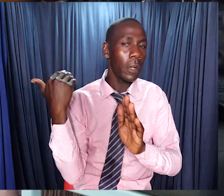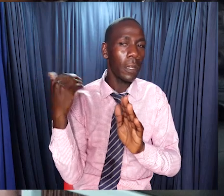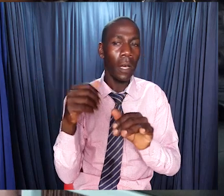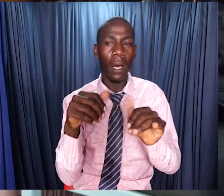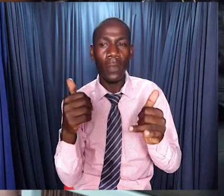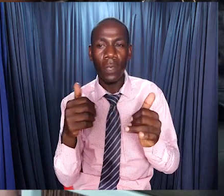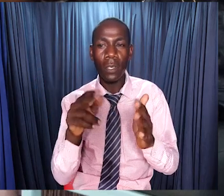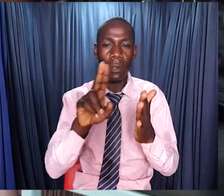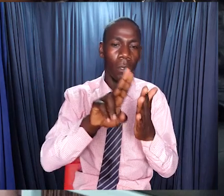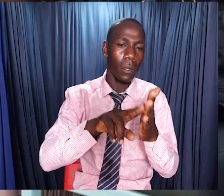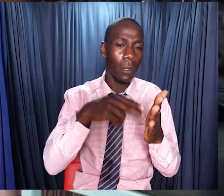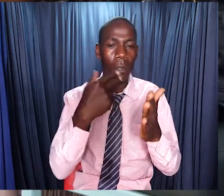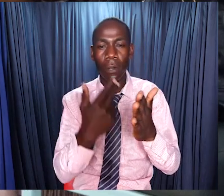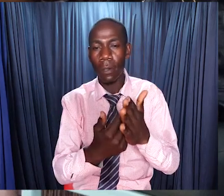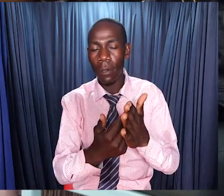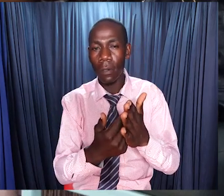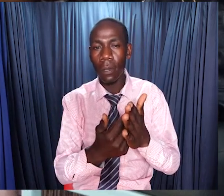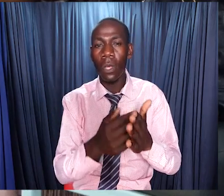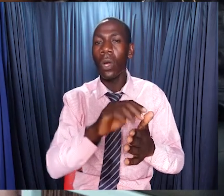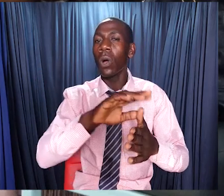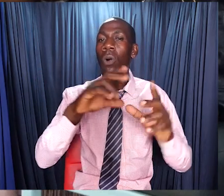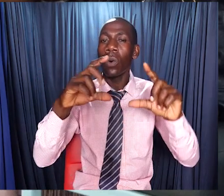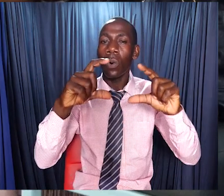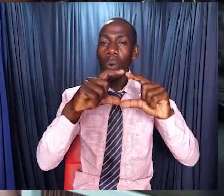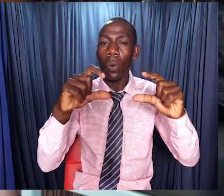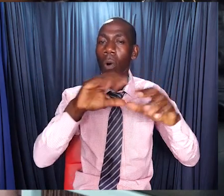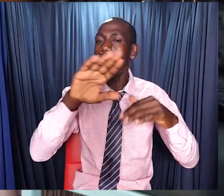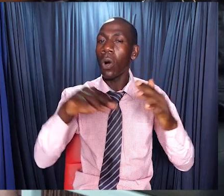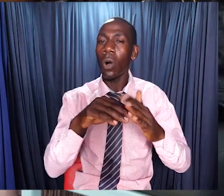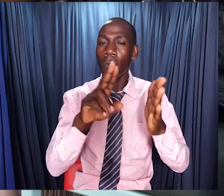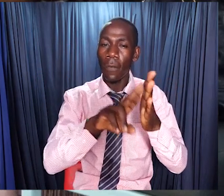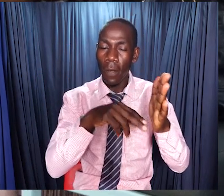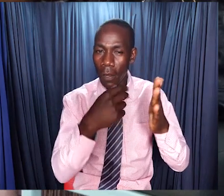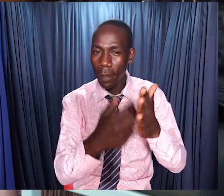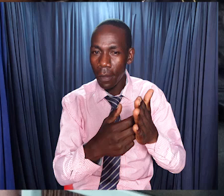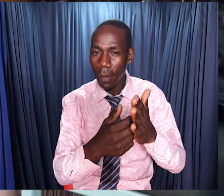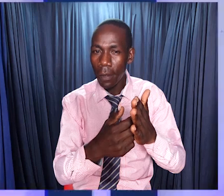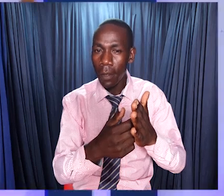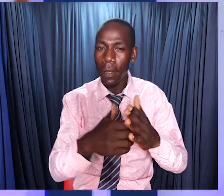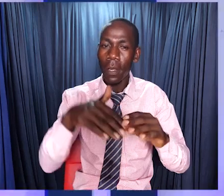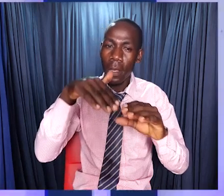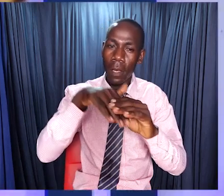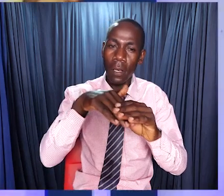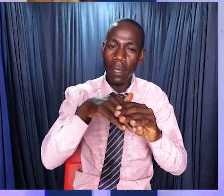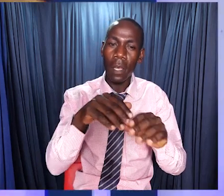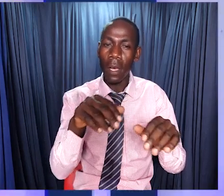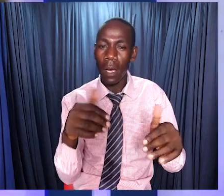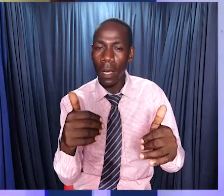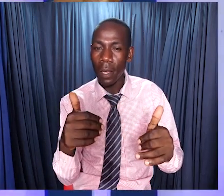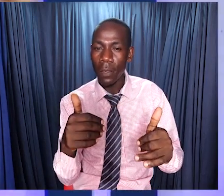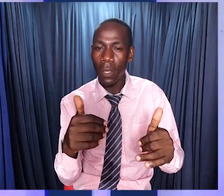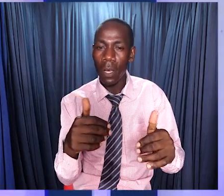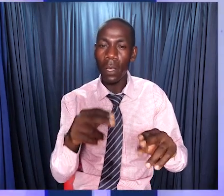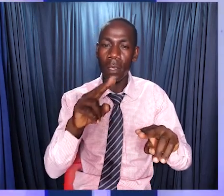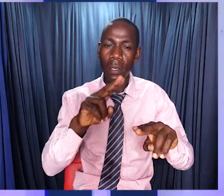wengine wakaasi. Behind Kora and the rest rebel. Kundi lote karibu likaasi. The whole multitude almost rebel. Japo humo ndani kulikuwa na wengine imewalazimu